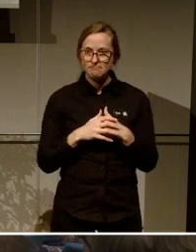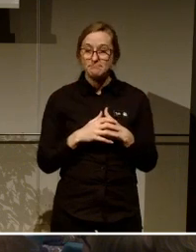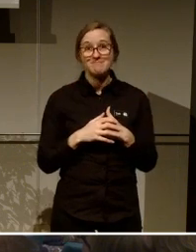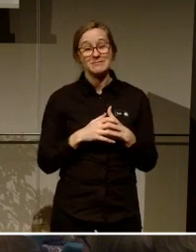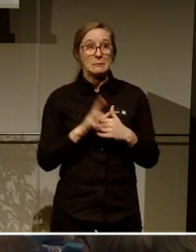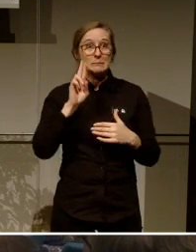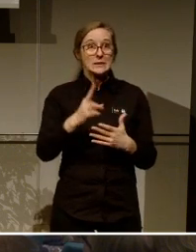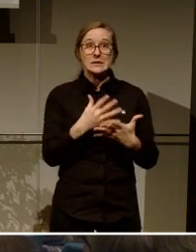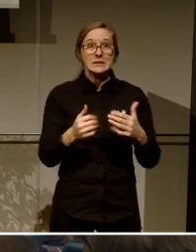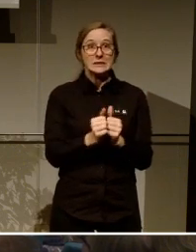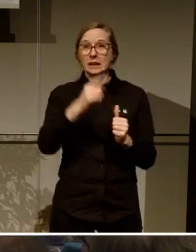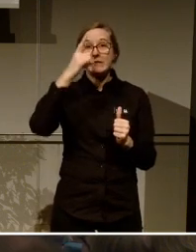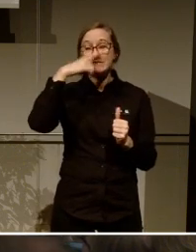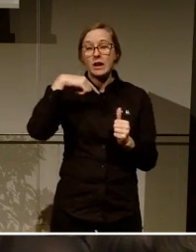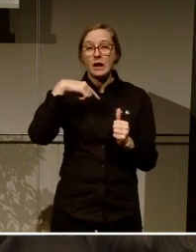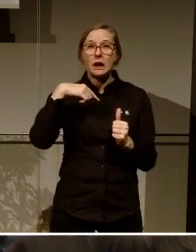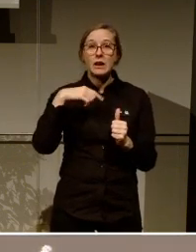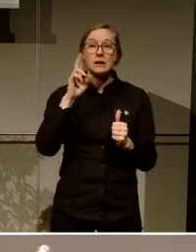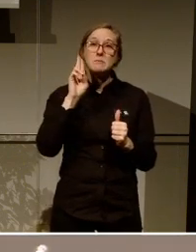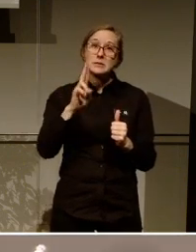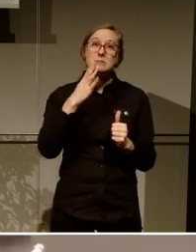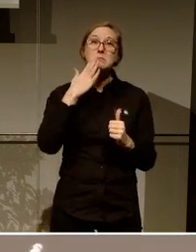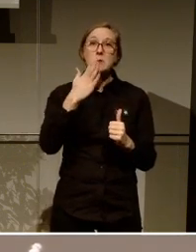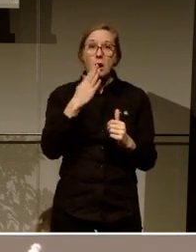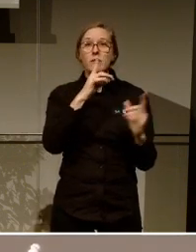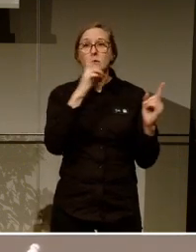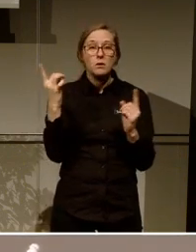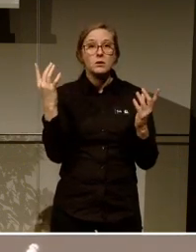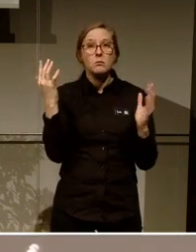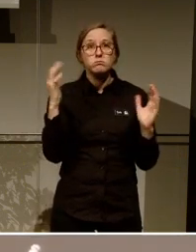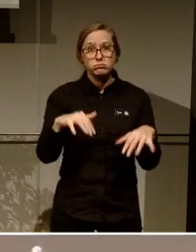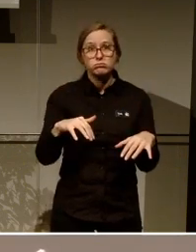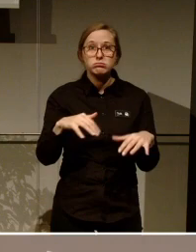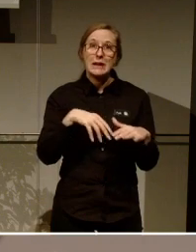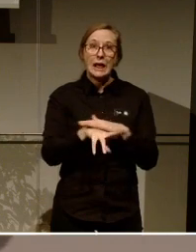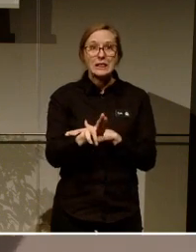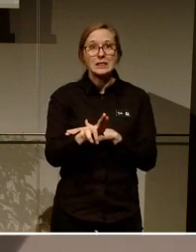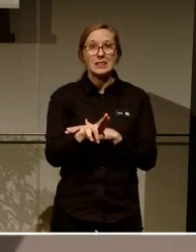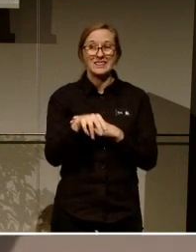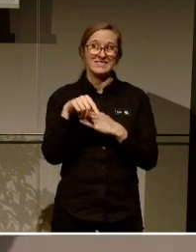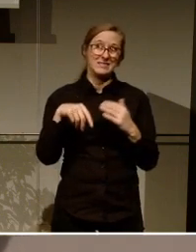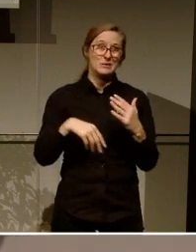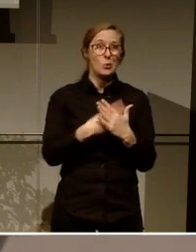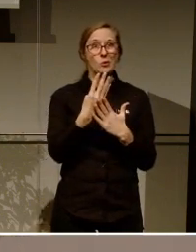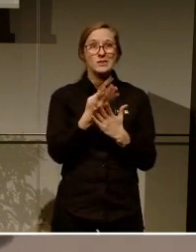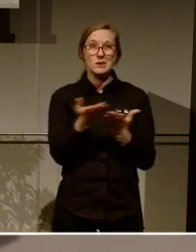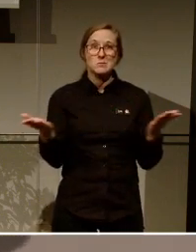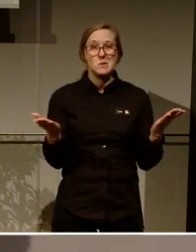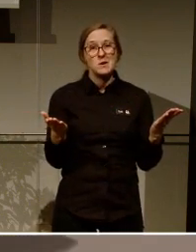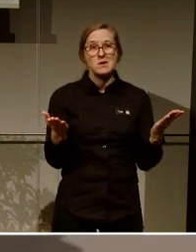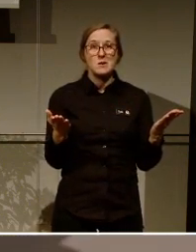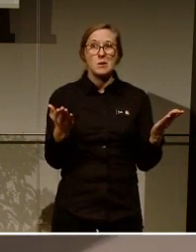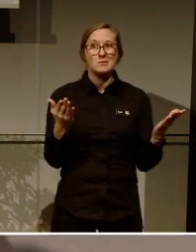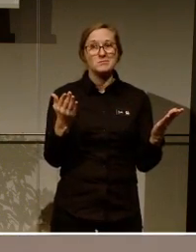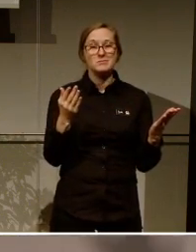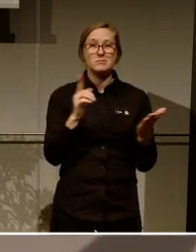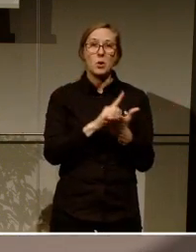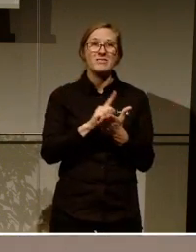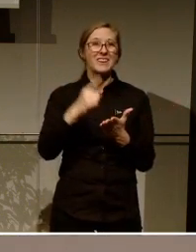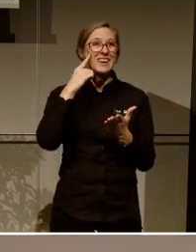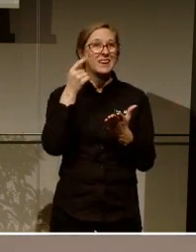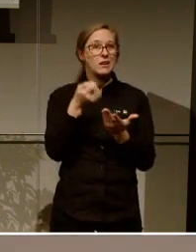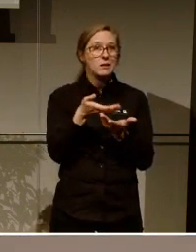Och det är inget fel i det, såklart. Det är jättebra att det kommer in folk i huset. Och just Nordiska museet är ett utmärkt exempel på ett museum som tänker lite större än så. Och som